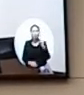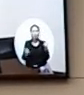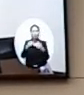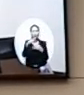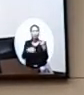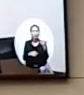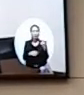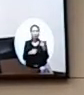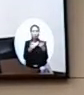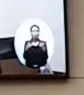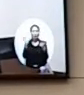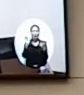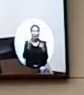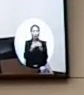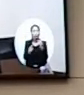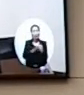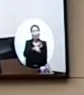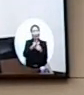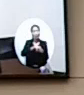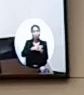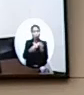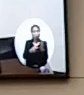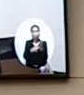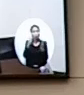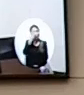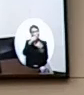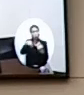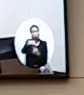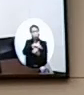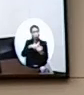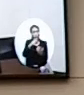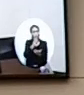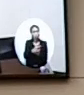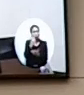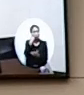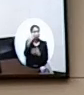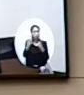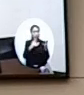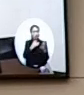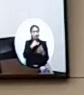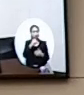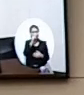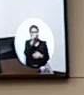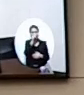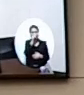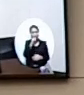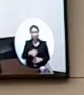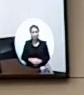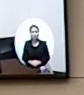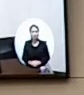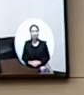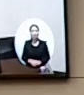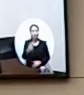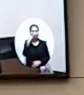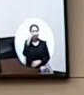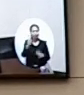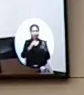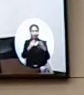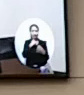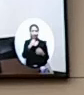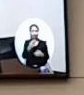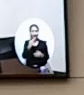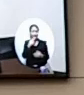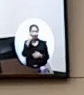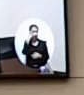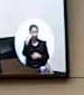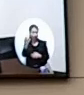의사협정 제16항 안동사당 상품권 관리 및 운영조례안에 대하여 질의나 토론하시는 분 계십니까? 질의나 토론하시는 분 양기심으로